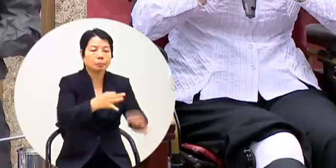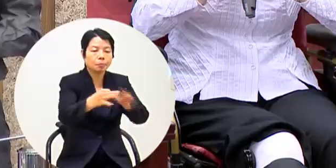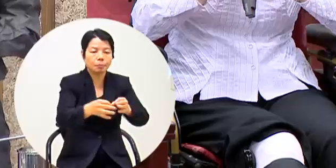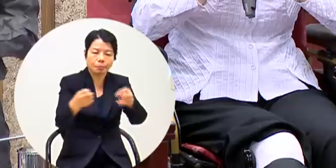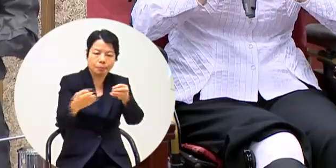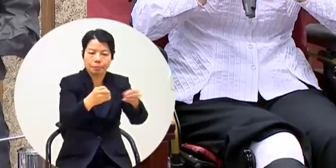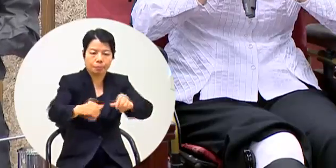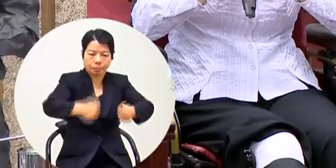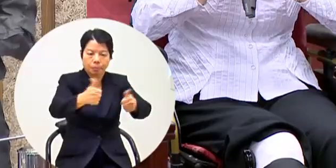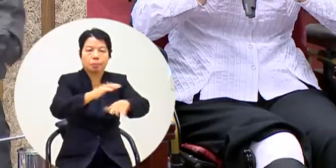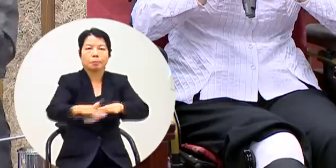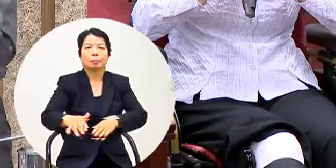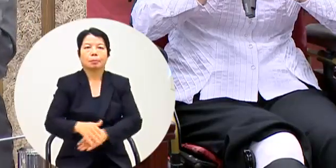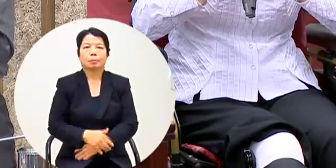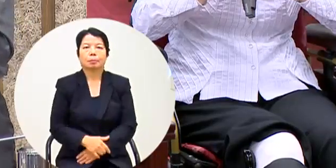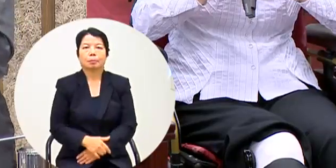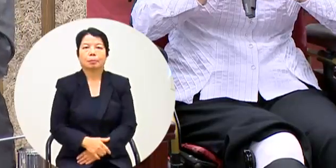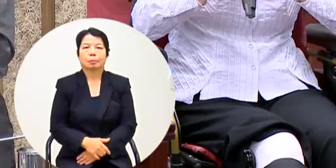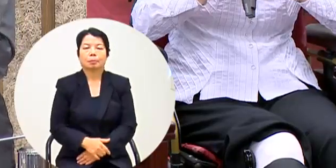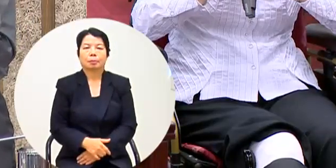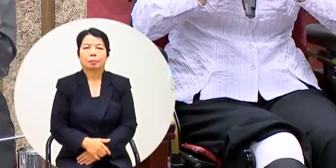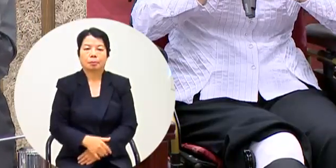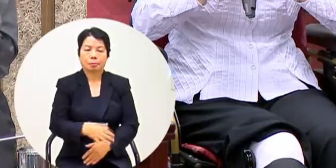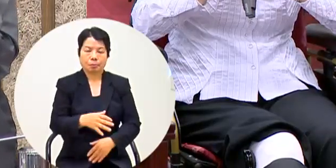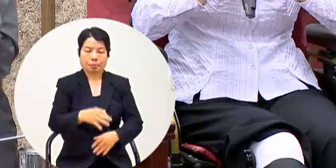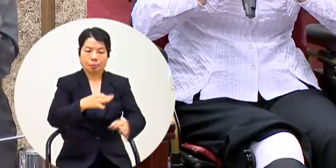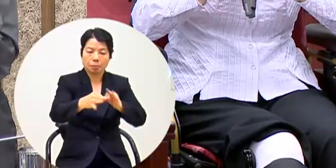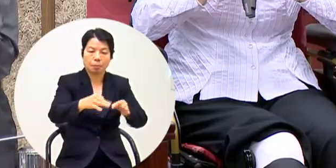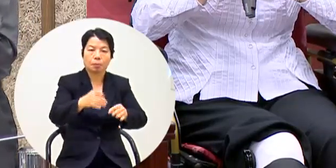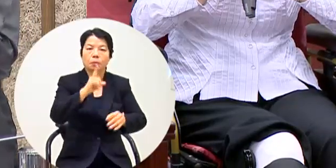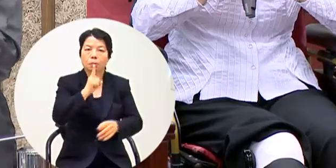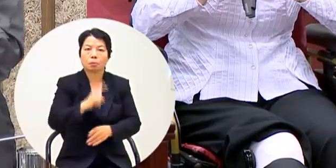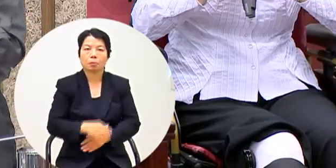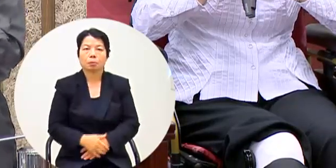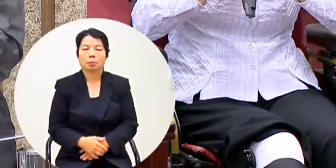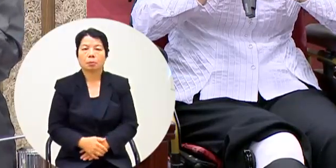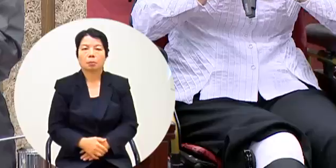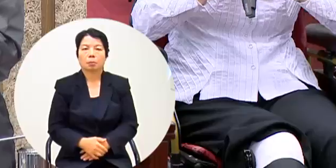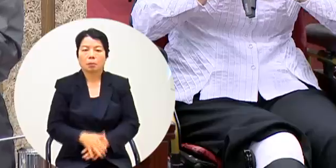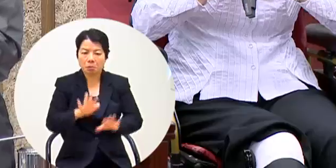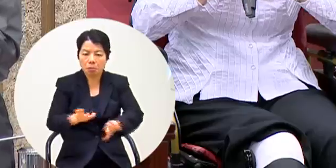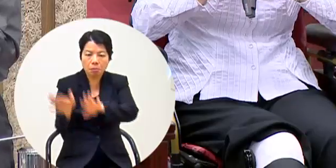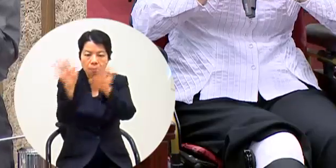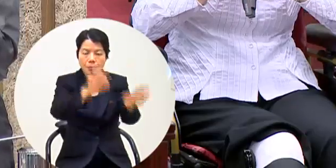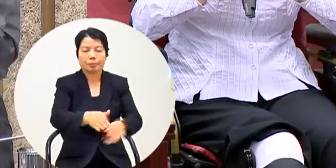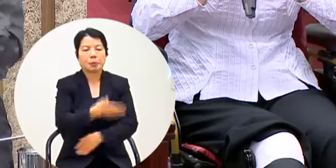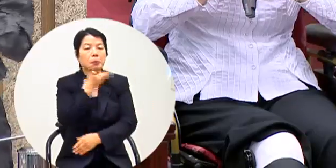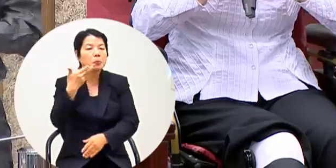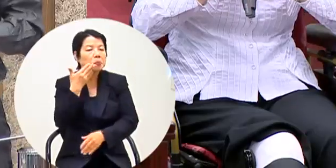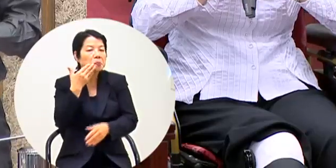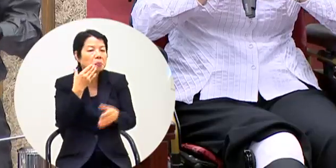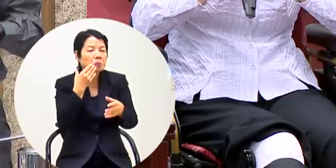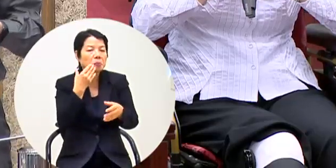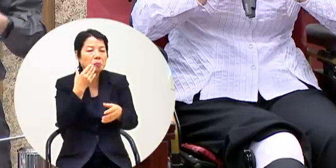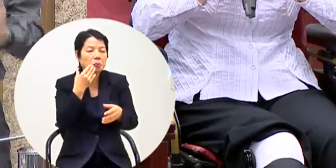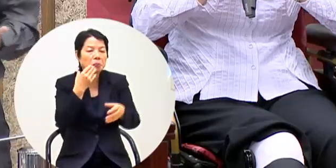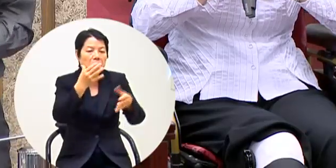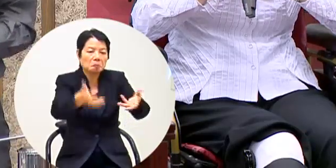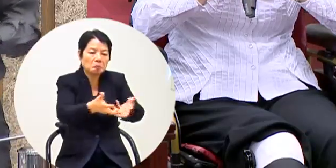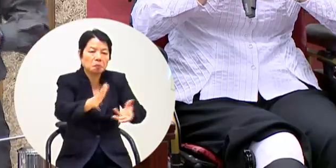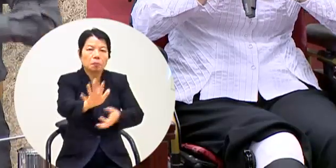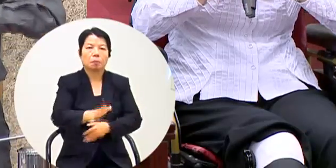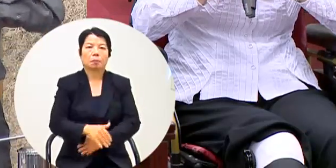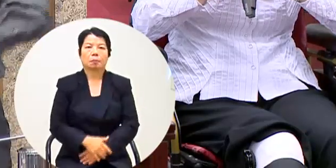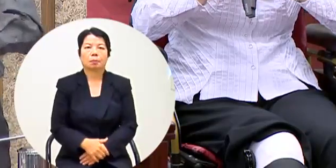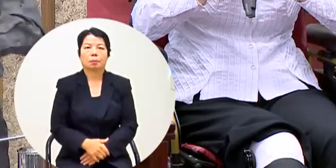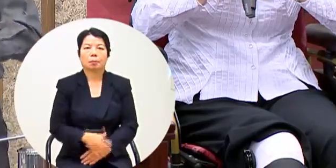家他说，那你有些现况就失色了嘛？像刚才林议员的照片就有一些商家，他也不愿意